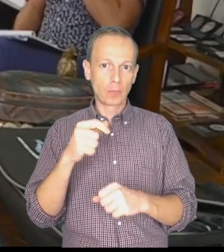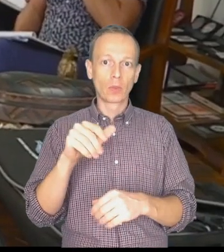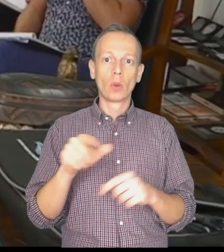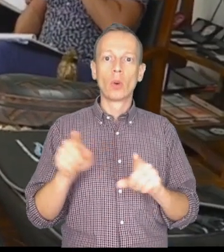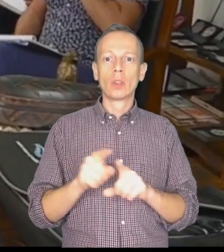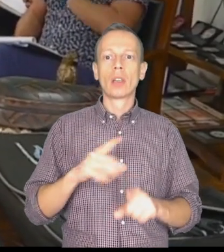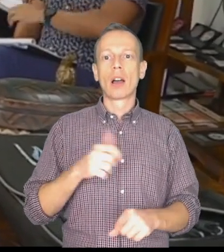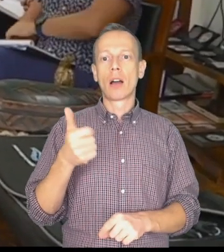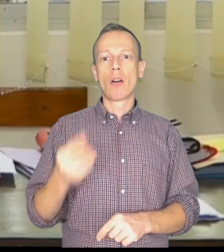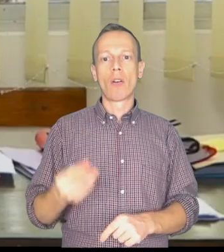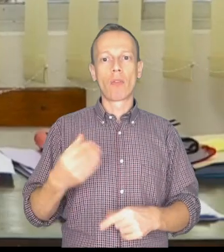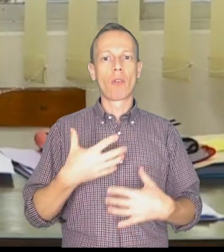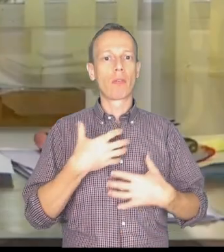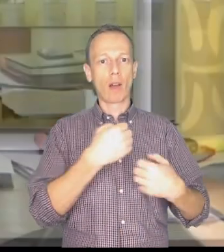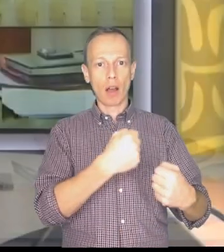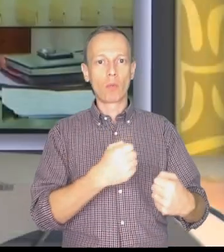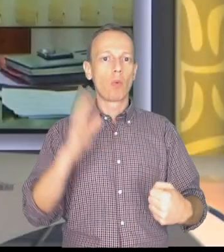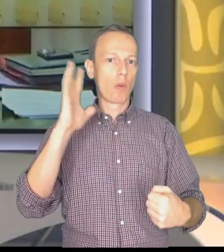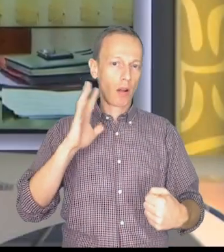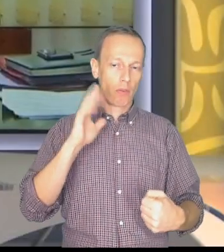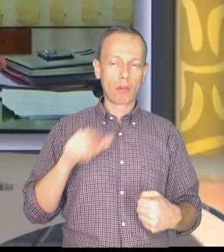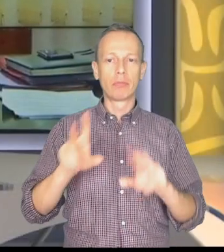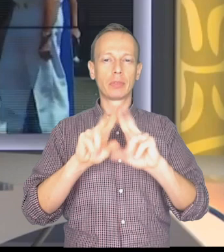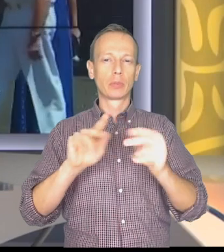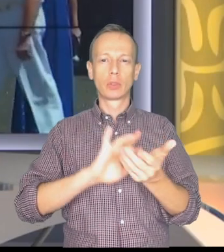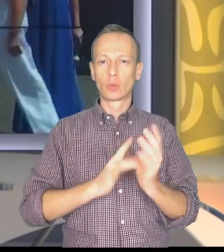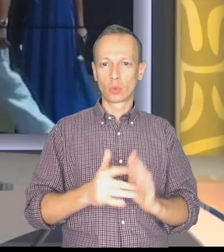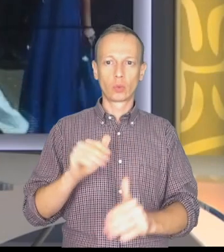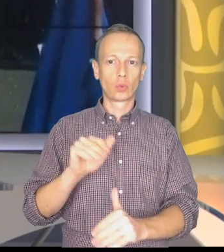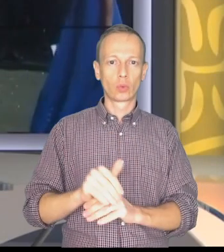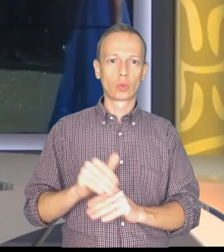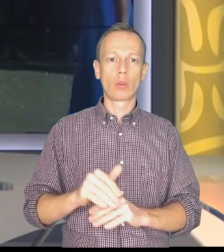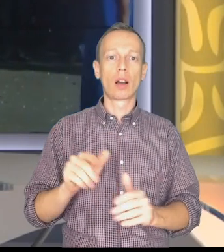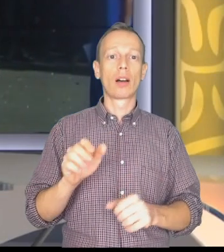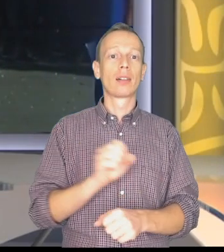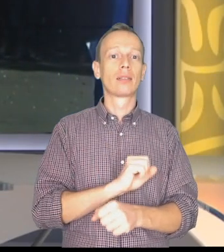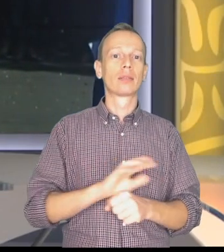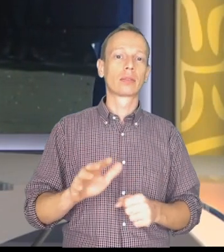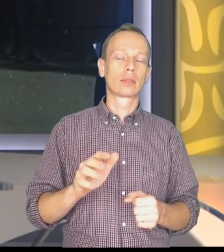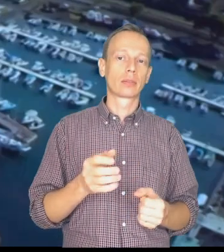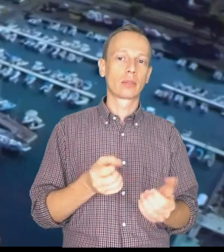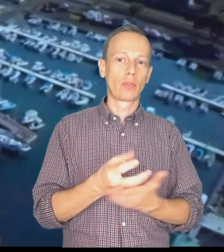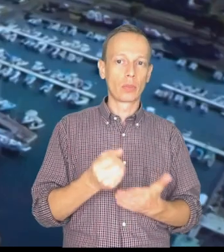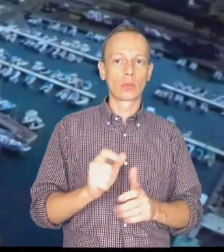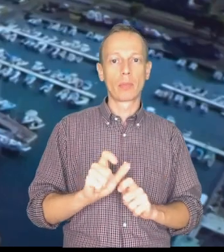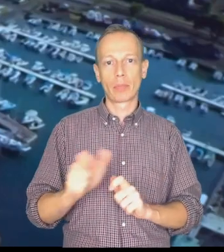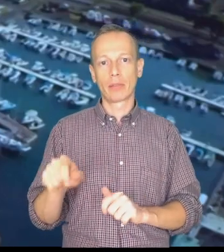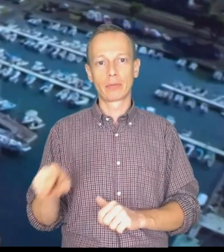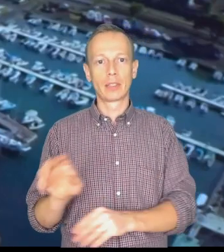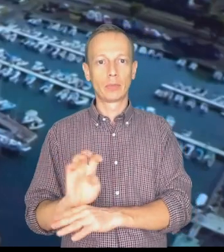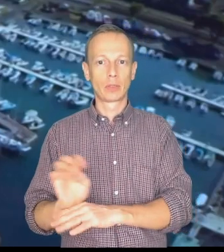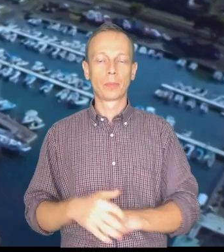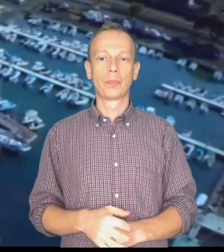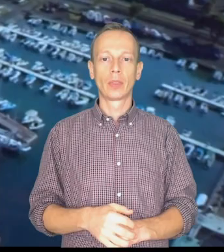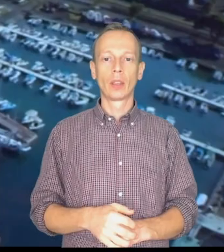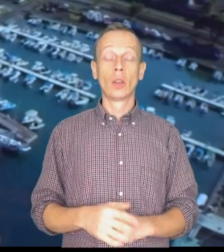de l'enfant, un mot qu'il a été, Centabou, c'est en direct dès 19h30 après votre journal. Avant de nous